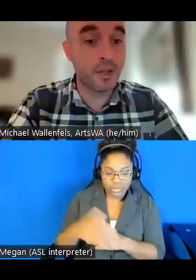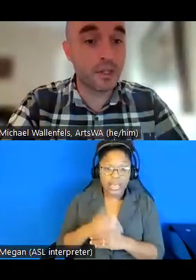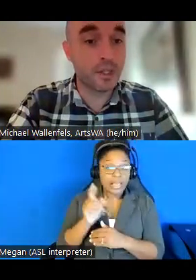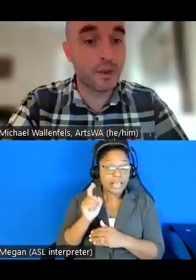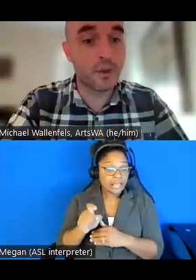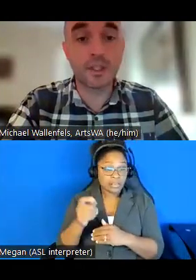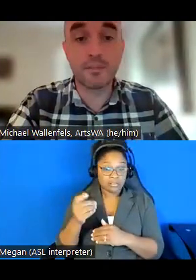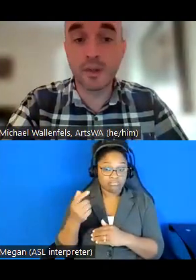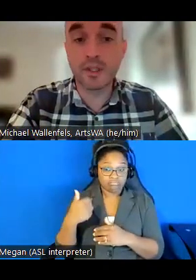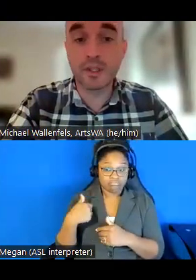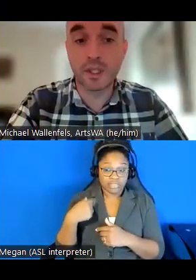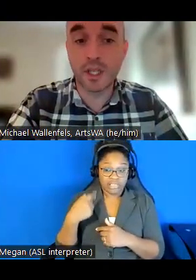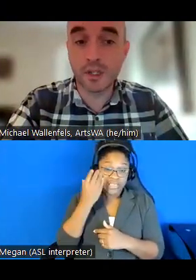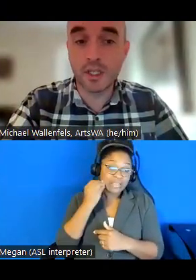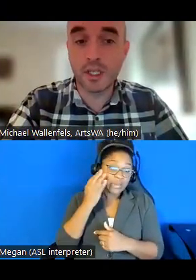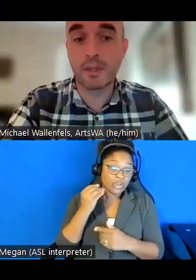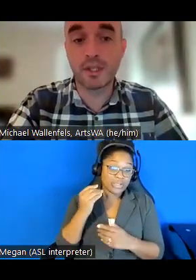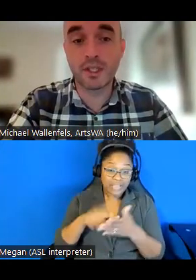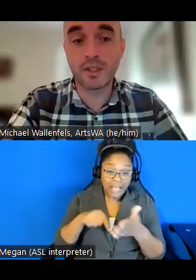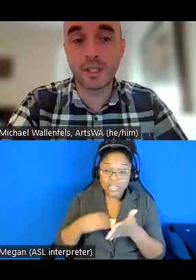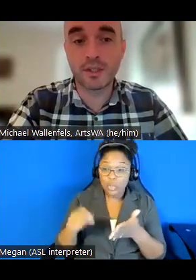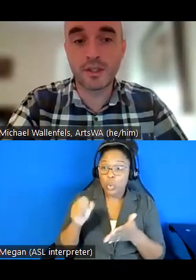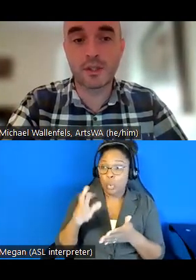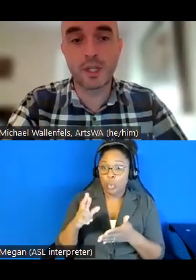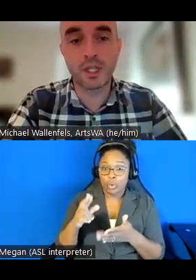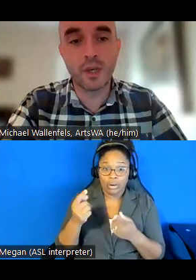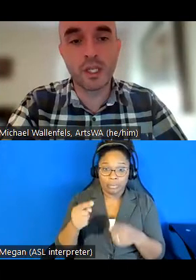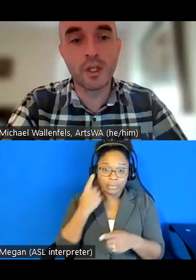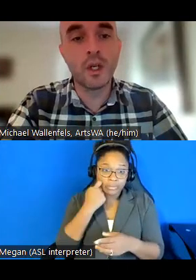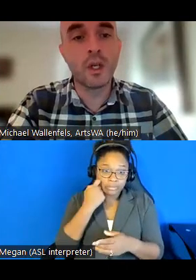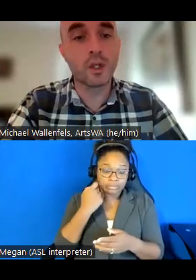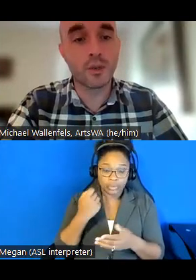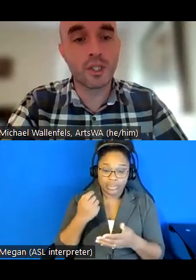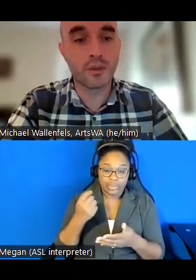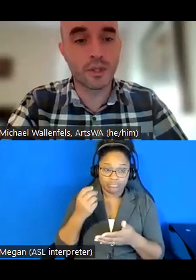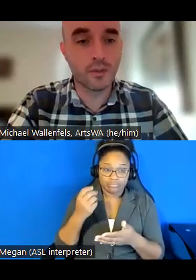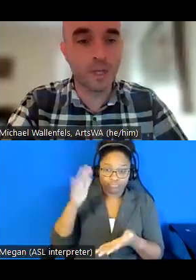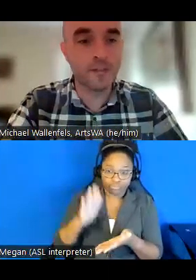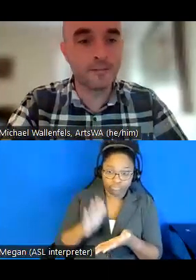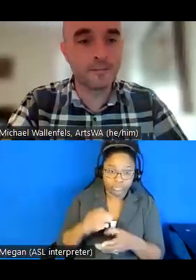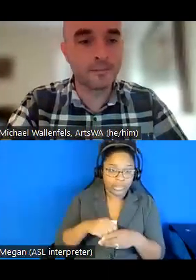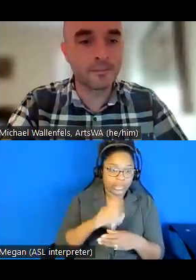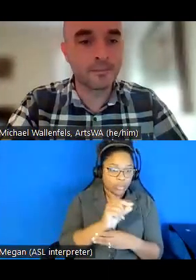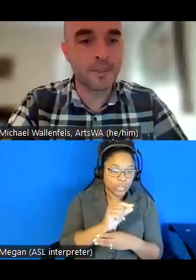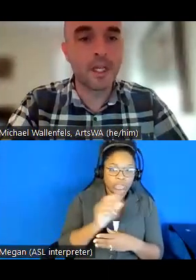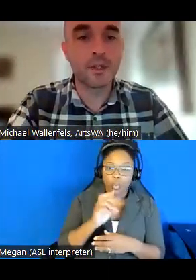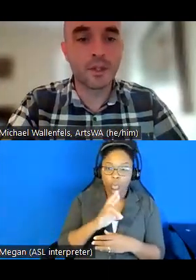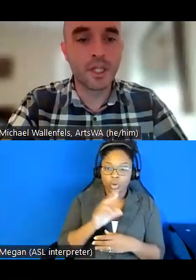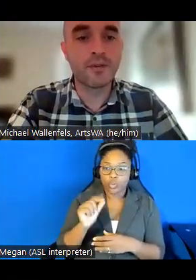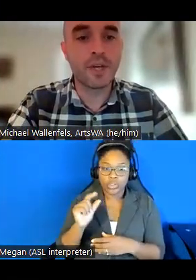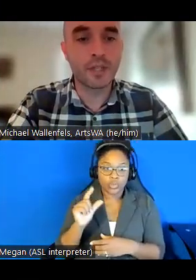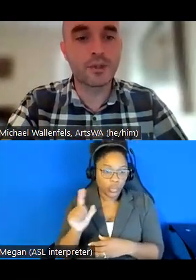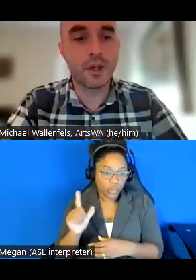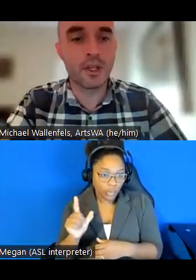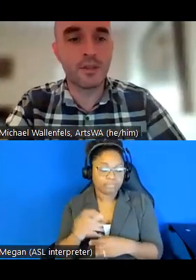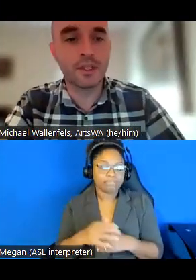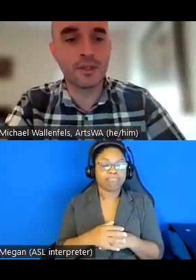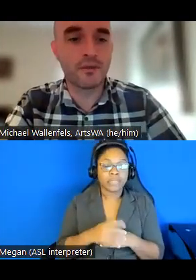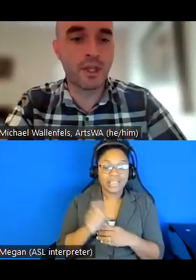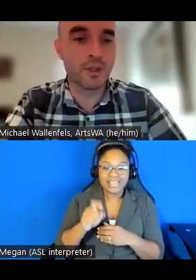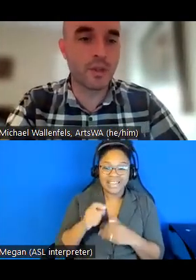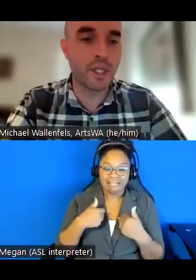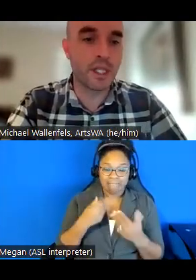회사. 그래서 2020년에 20 오는 2021년에 이 컨벤션을 취소하거나